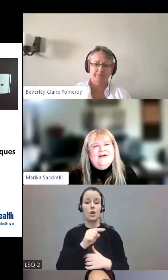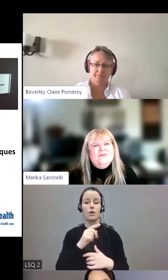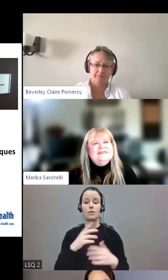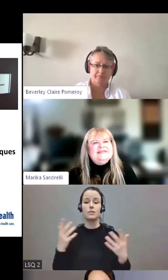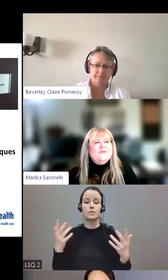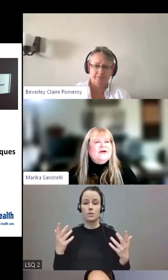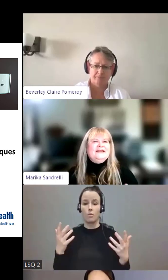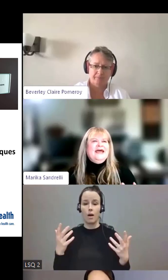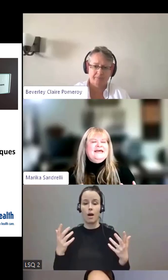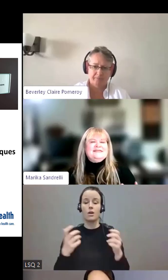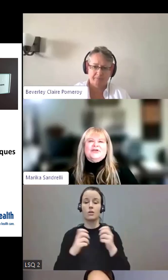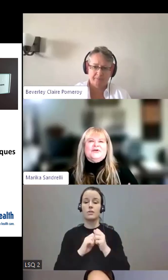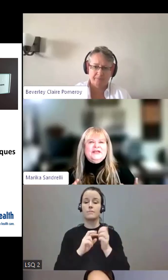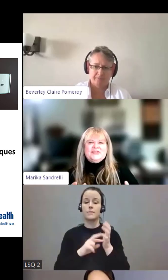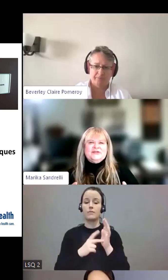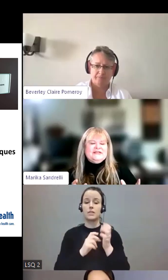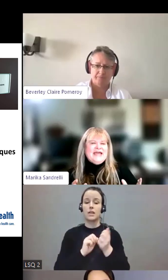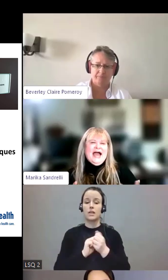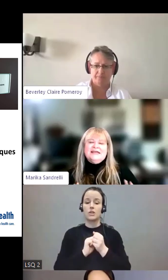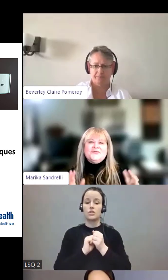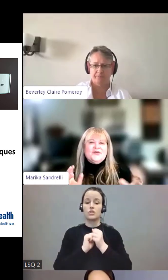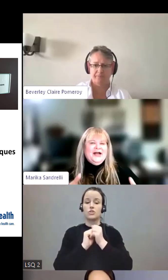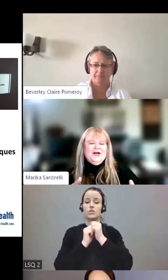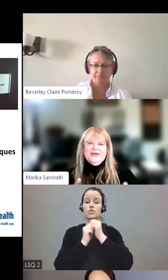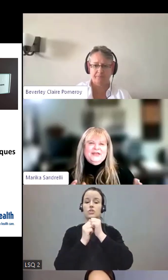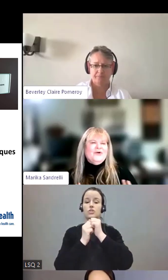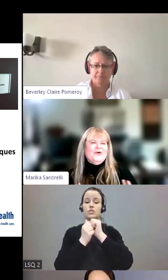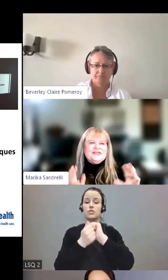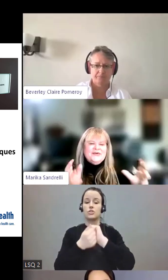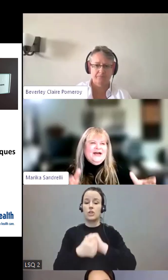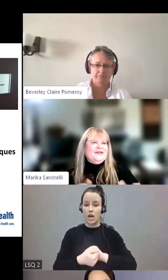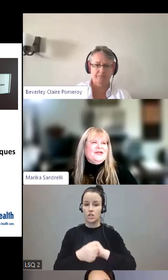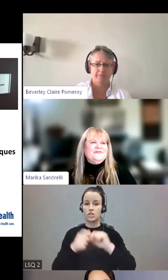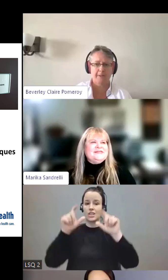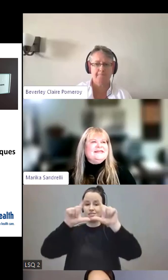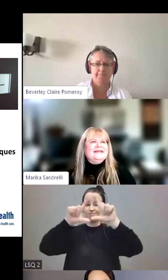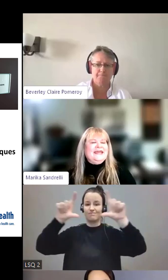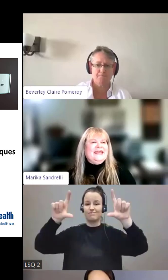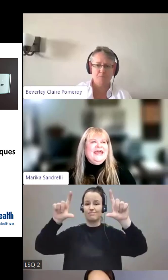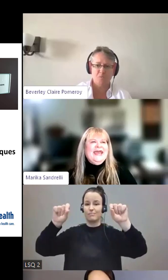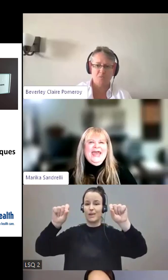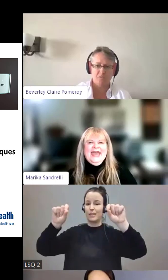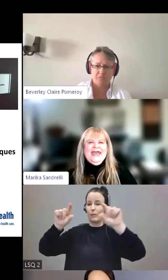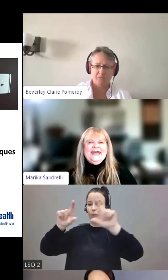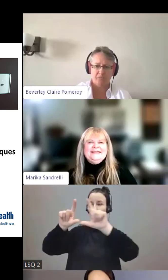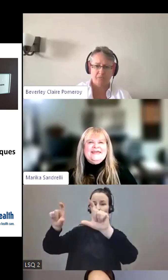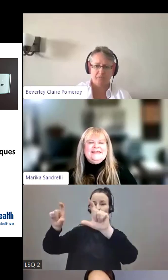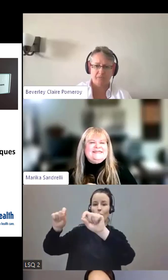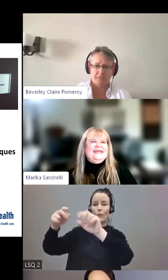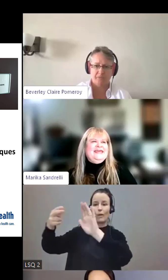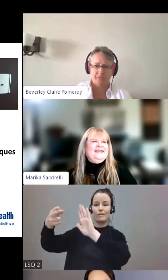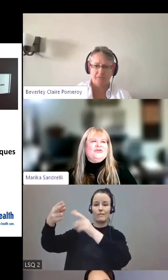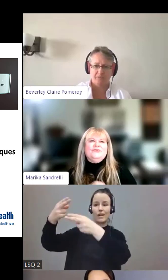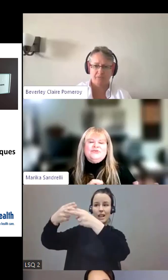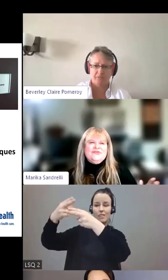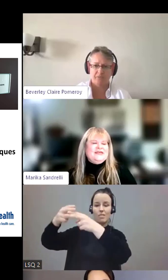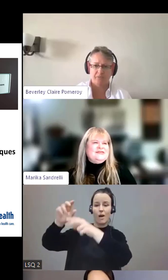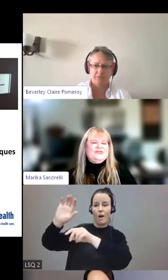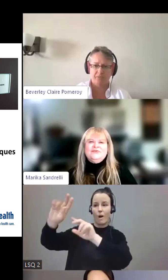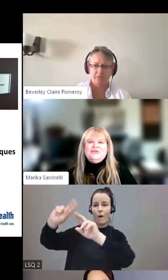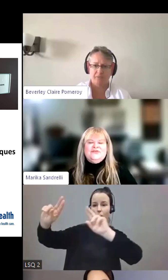les signaux, les indicateurs. Donc, lorsque quelqu'un, donc les affiches, quoi,